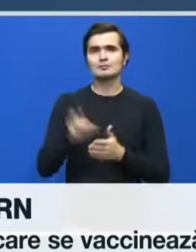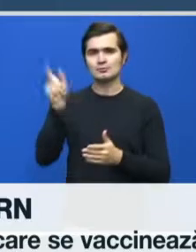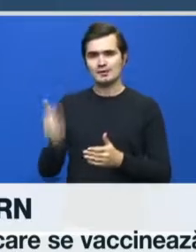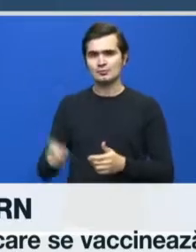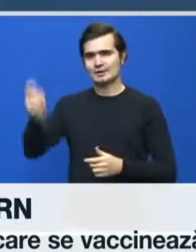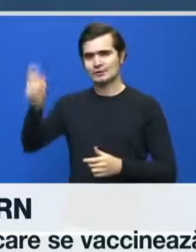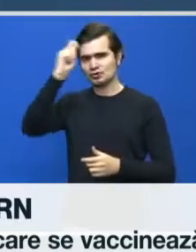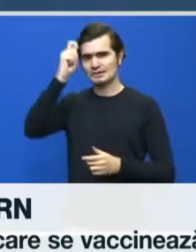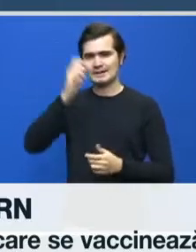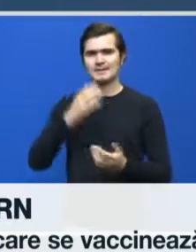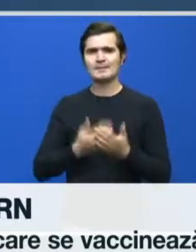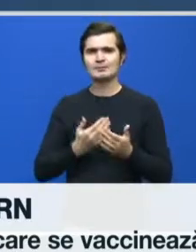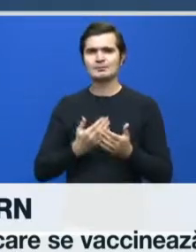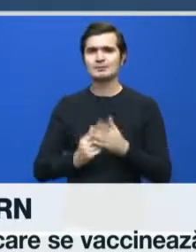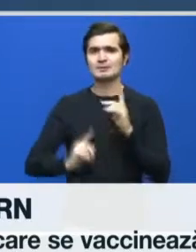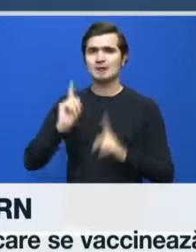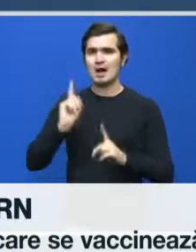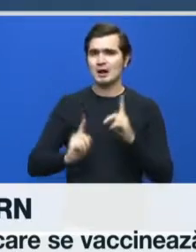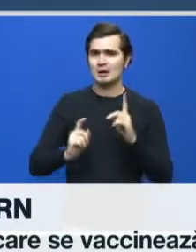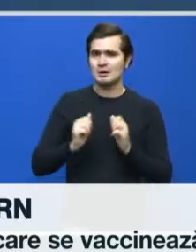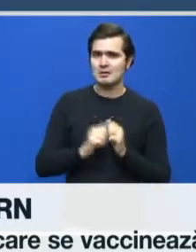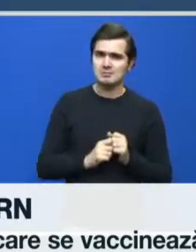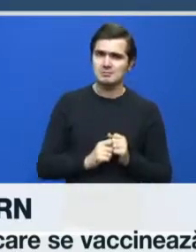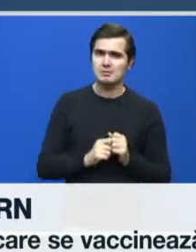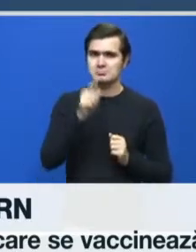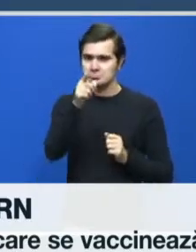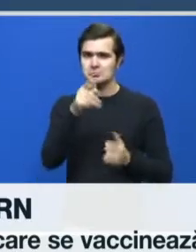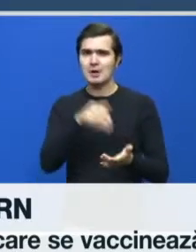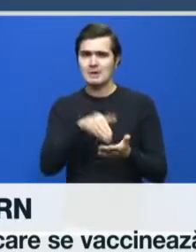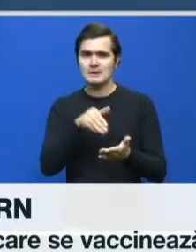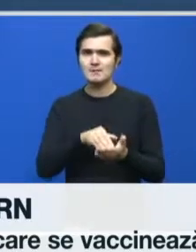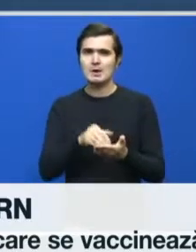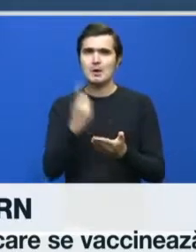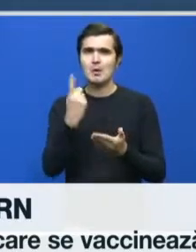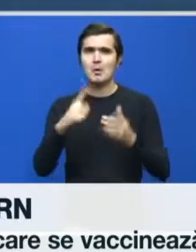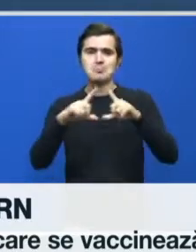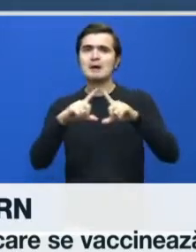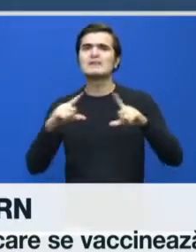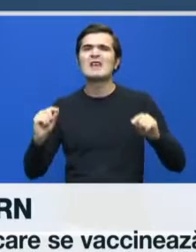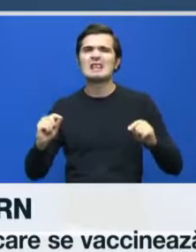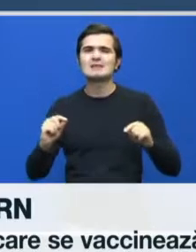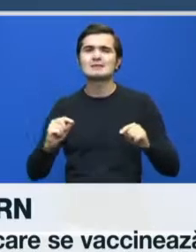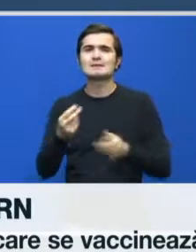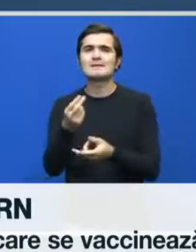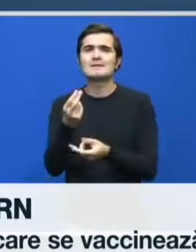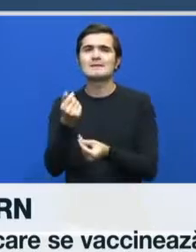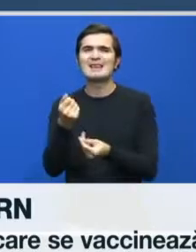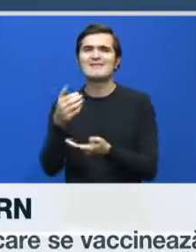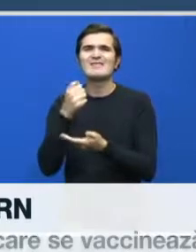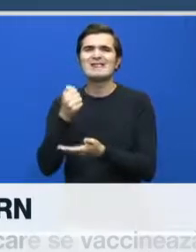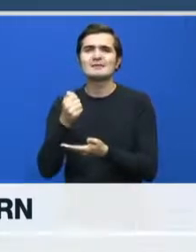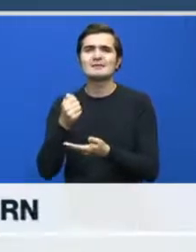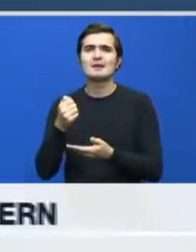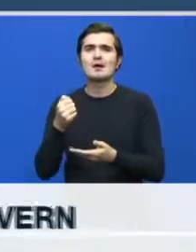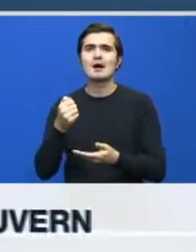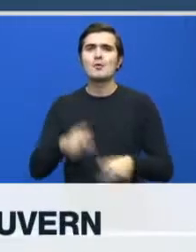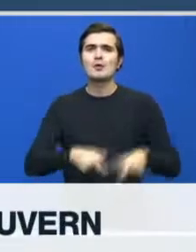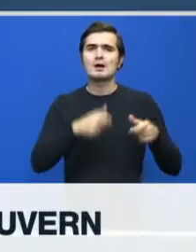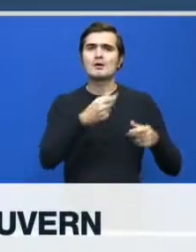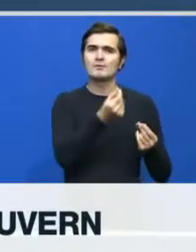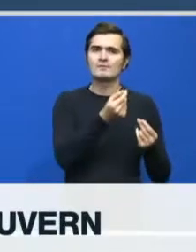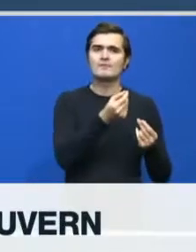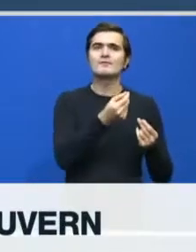că în situația în care ai nevoie de o adeverință devenit de la organul fiscal pe care s-o duci, de exemplu, la